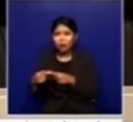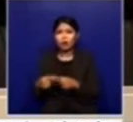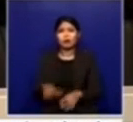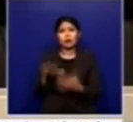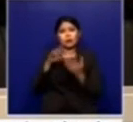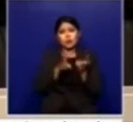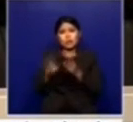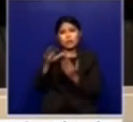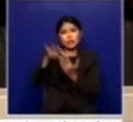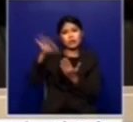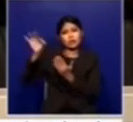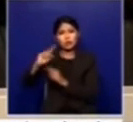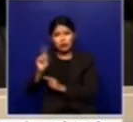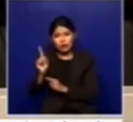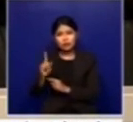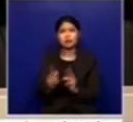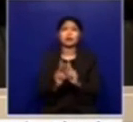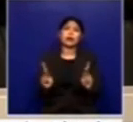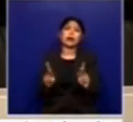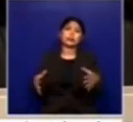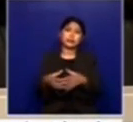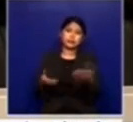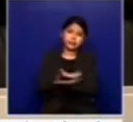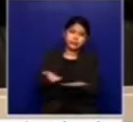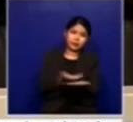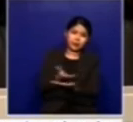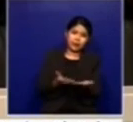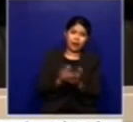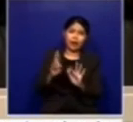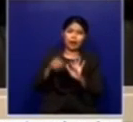ไรก็แล้วแต่คณะกรรมการที่จะพิจารณาร่างรัฐธร